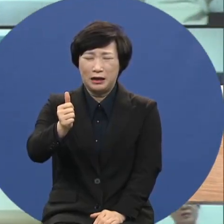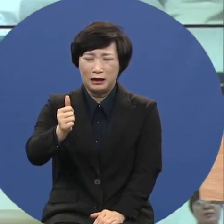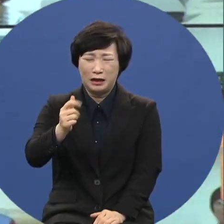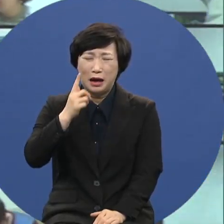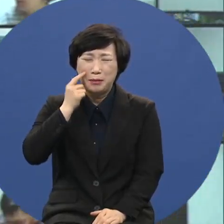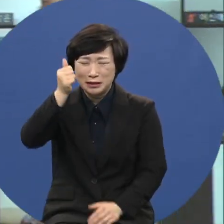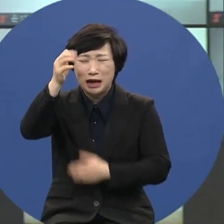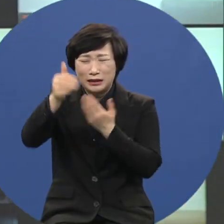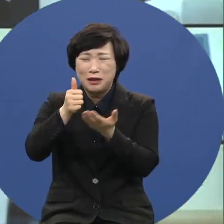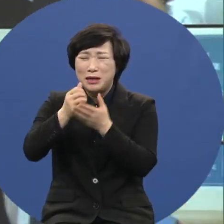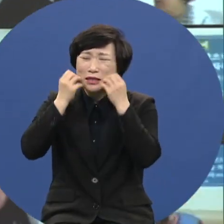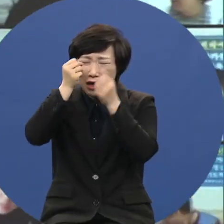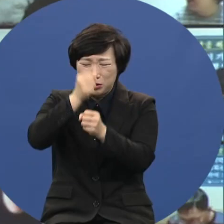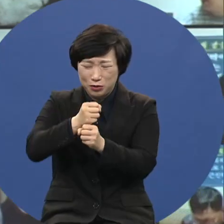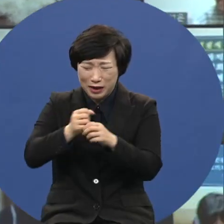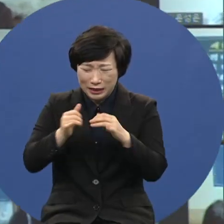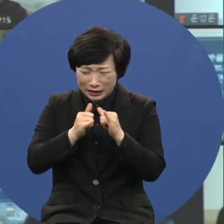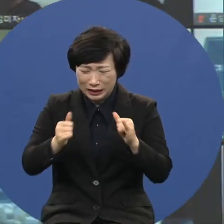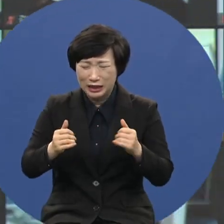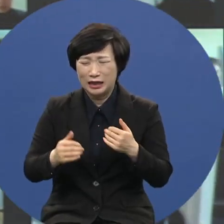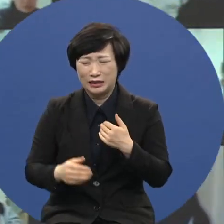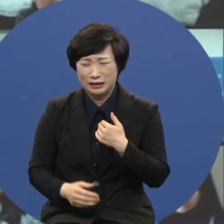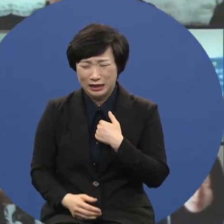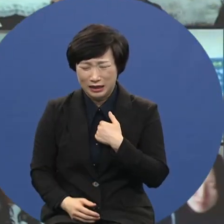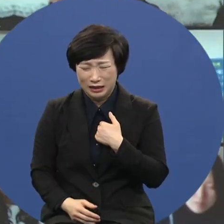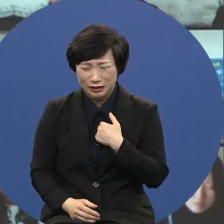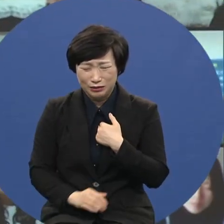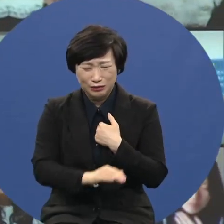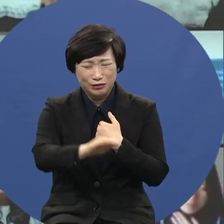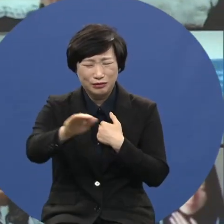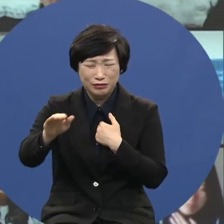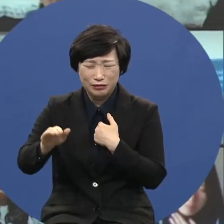아버지께서 창조한 인간이